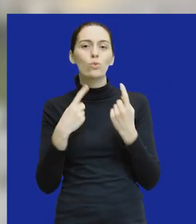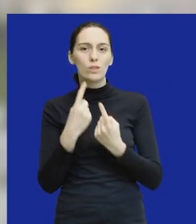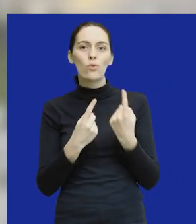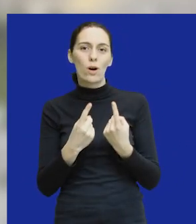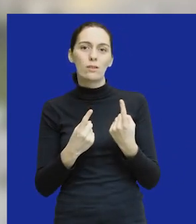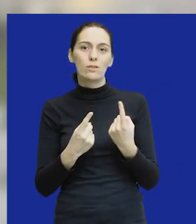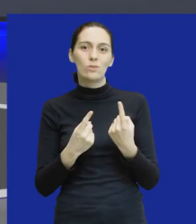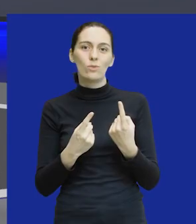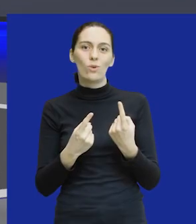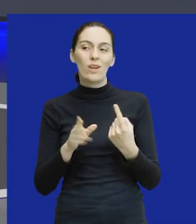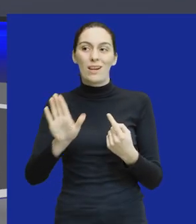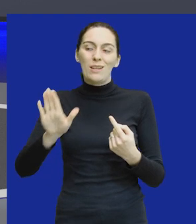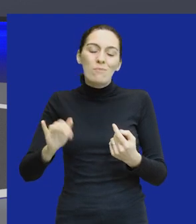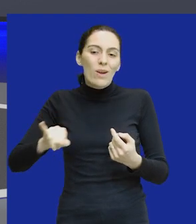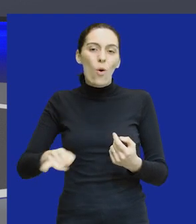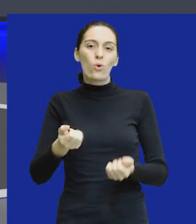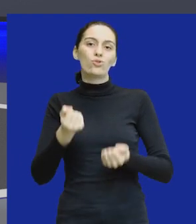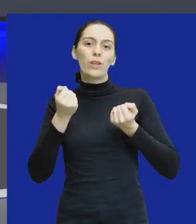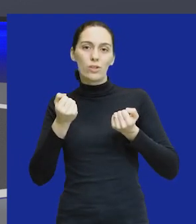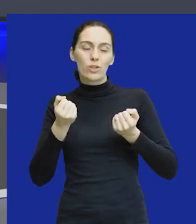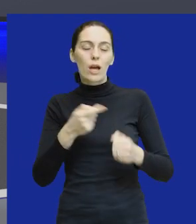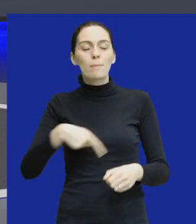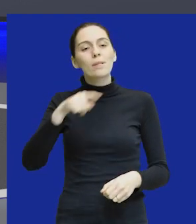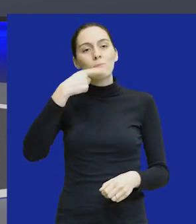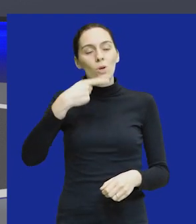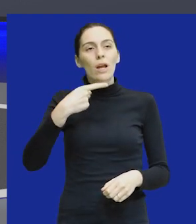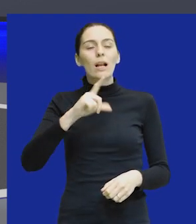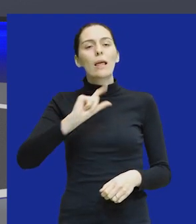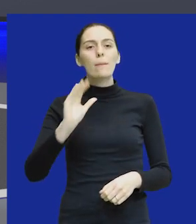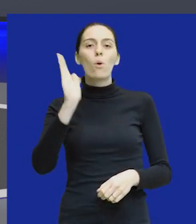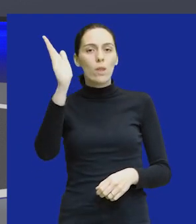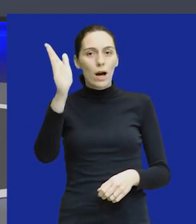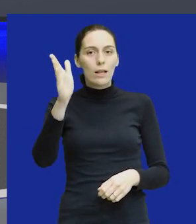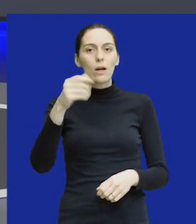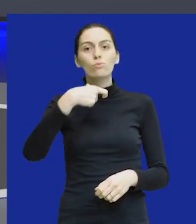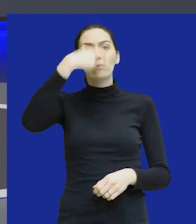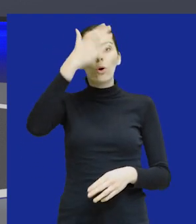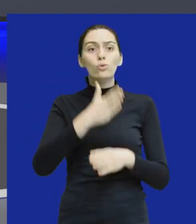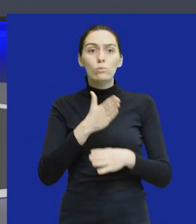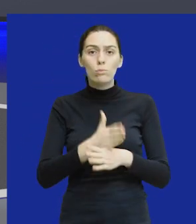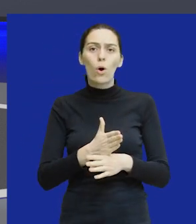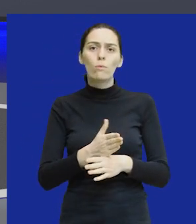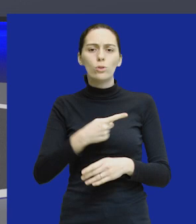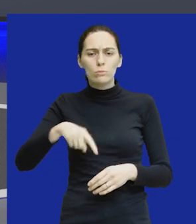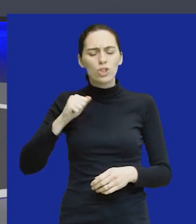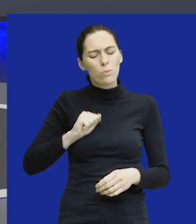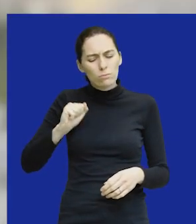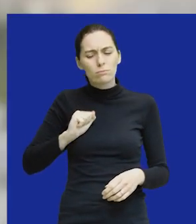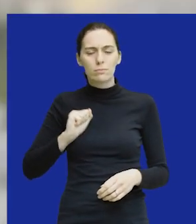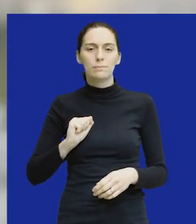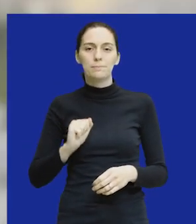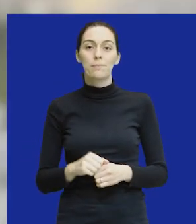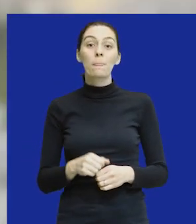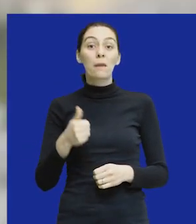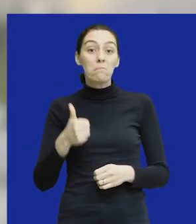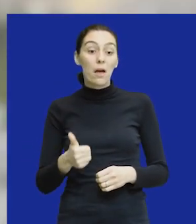tu situaciju. I onda smo rekli idemo dalje, uz Božju pomoć idemo to izgurati. Danas,